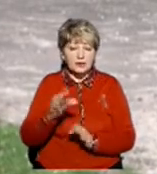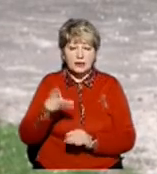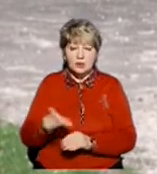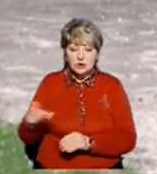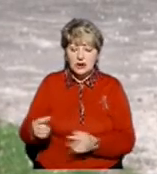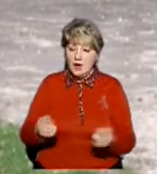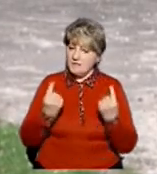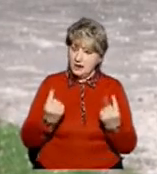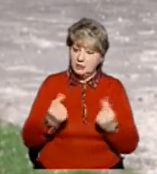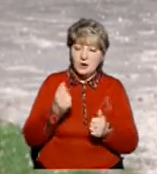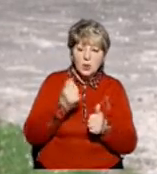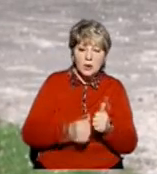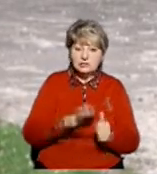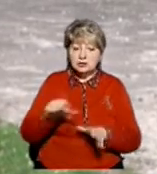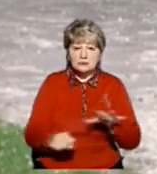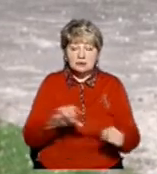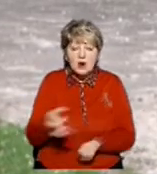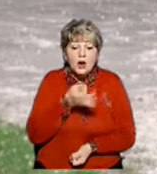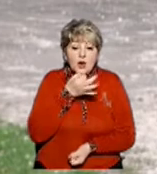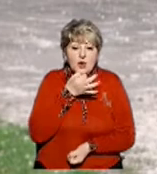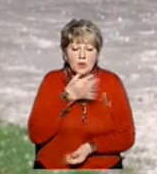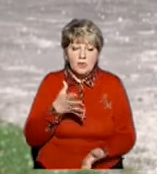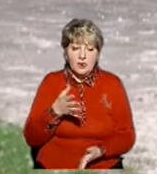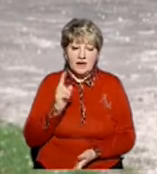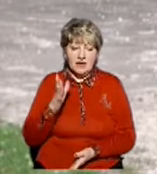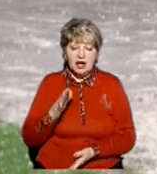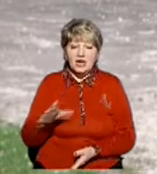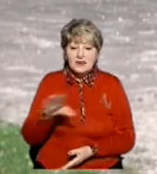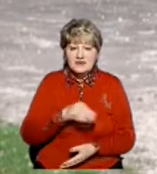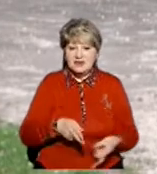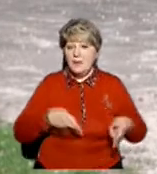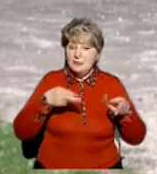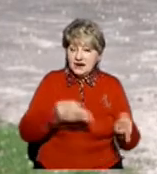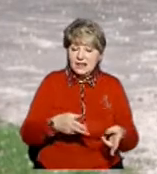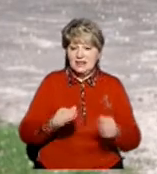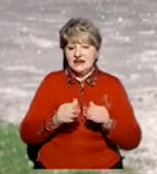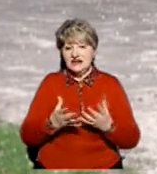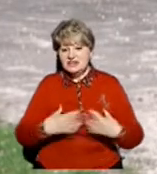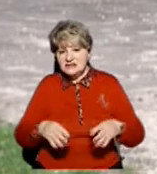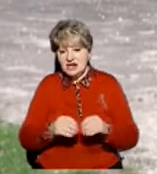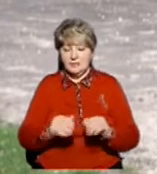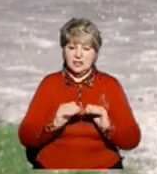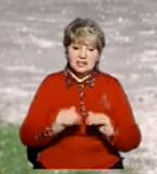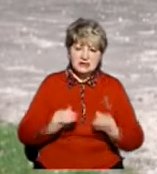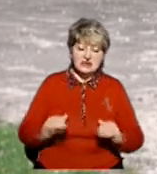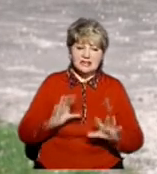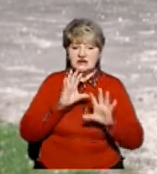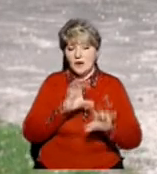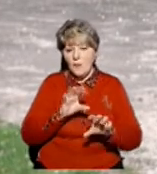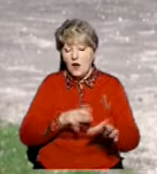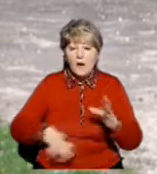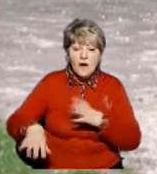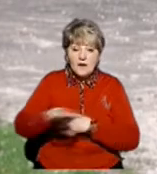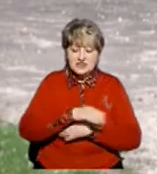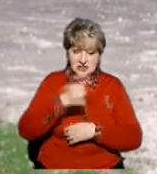переселенців зараз великий, і кожен хапається за будь-яку соломинку. І всі ж приїхали – сім'ї, діти, тварини. Все ж і всіх брали